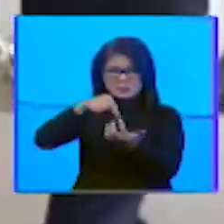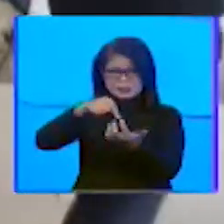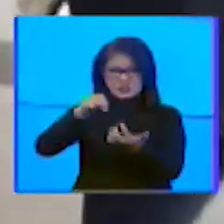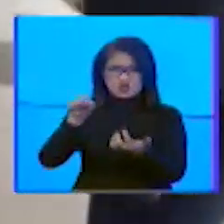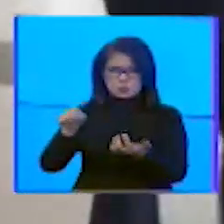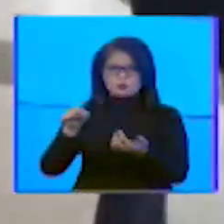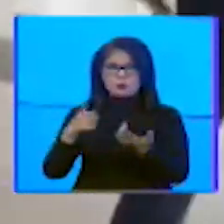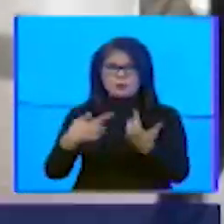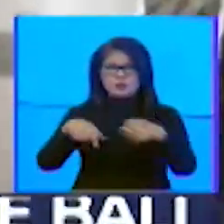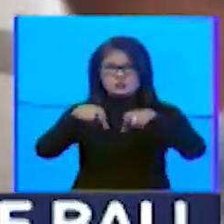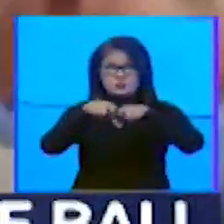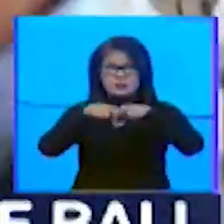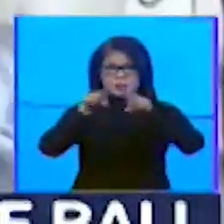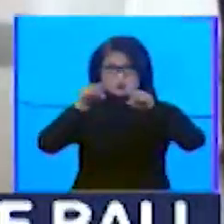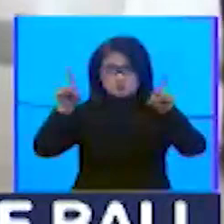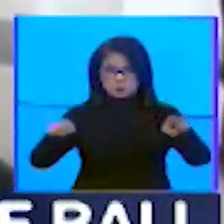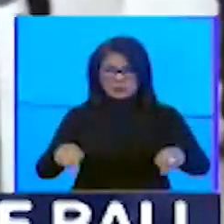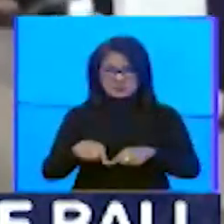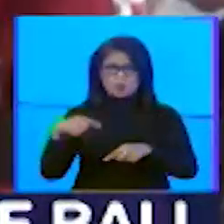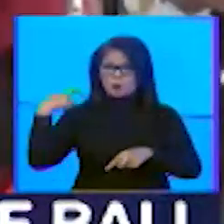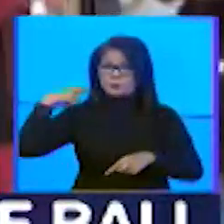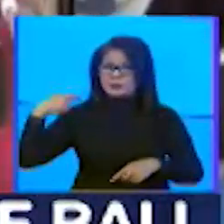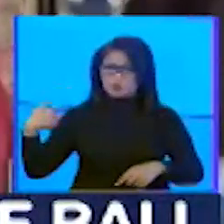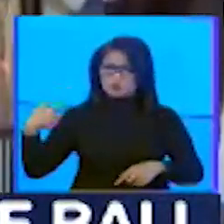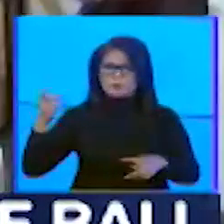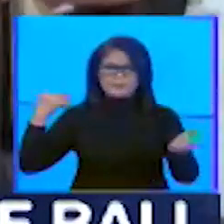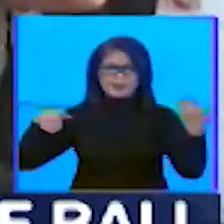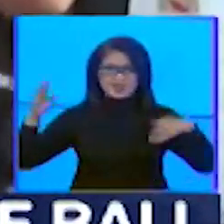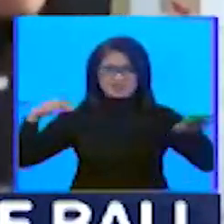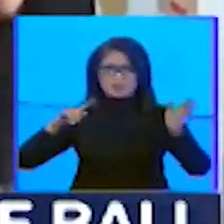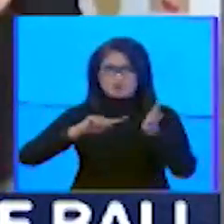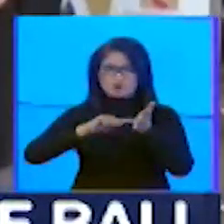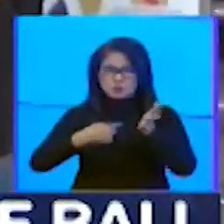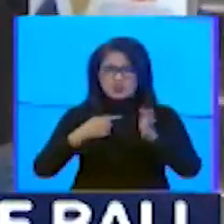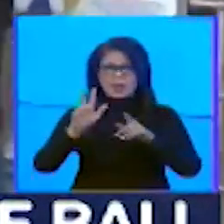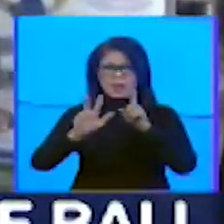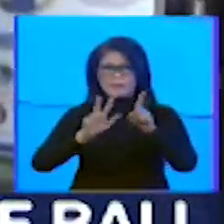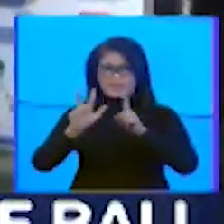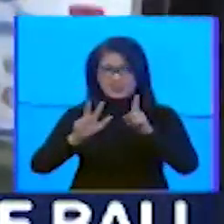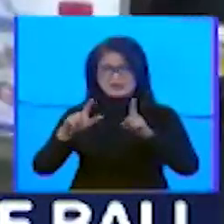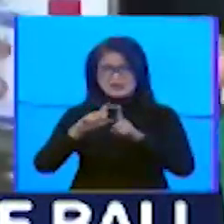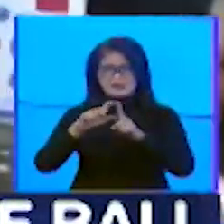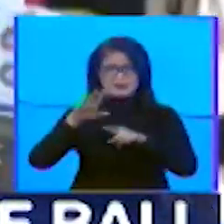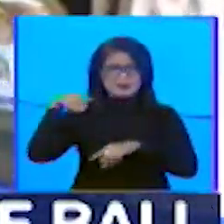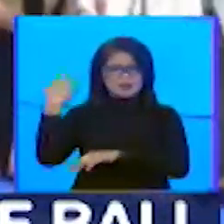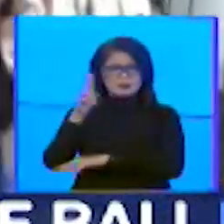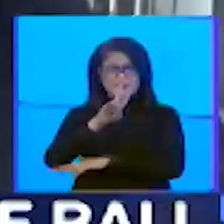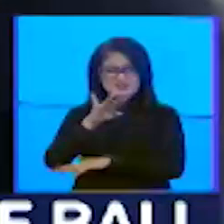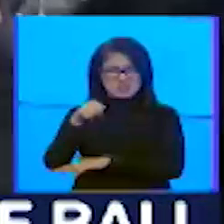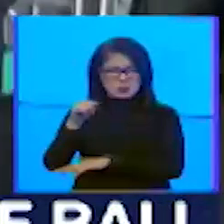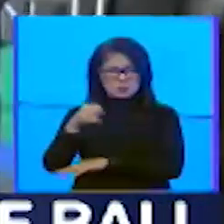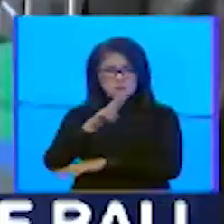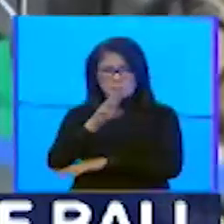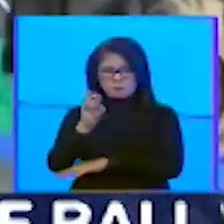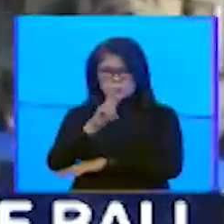Sesuai surat edaran Gubernur Bali, mulai 18 Desember 2020 hingga 4 Januari 2021, pelaku perjalanan